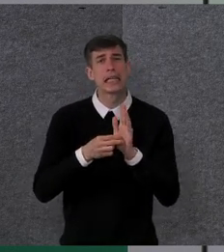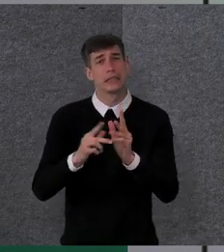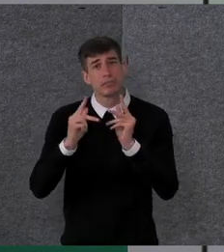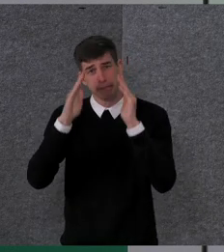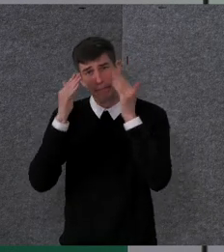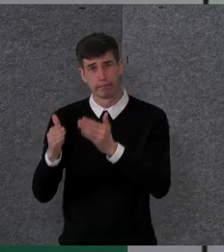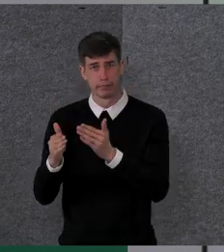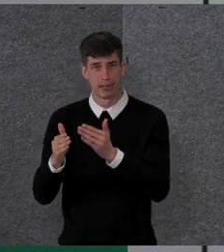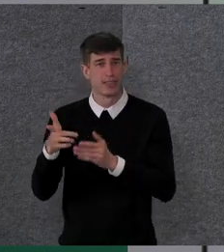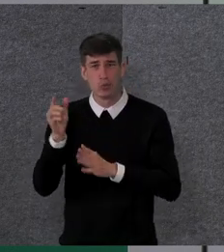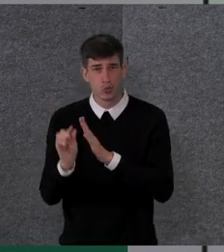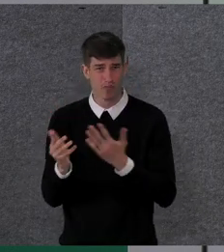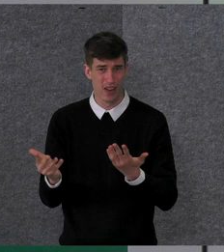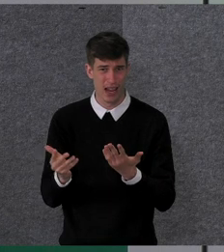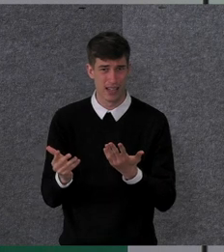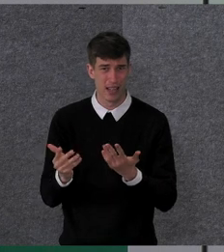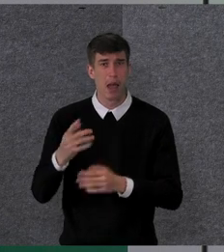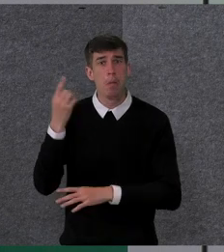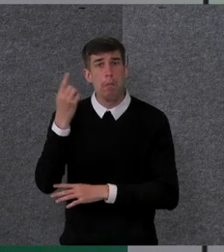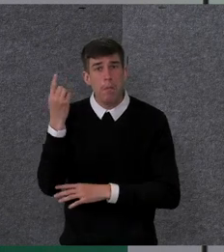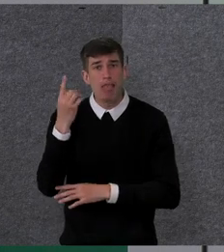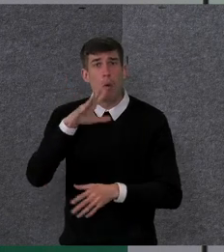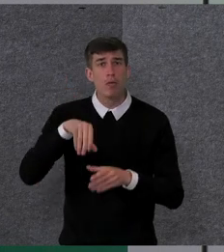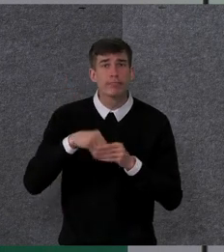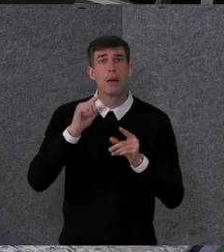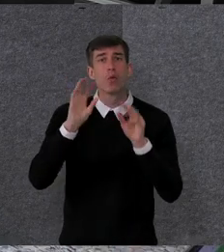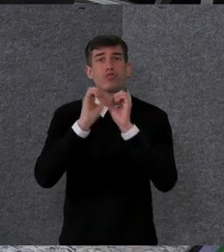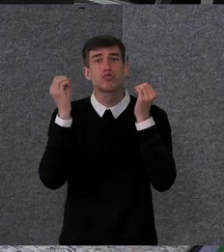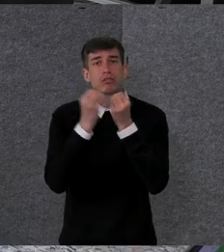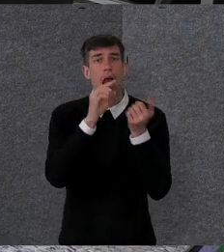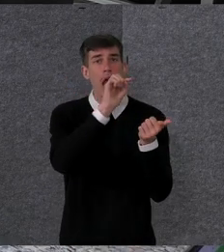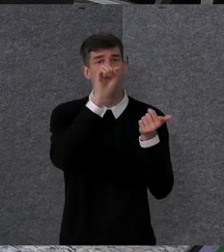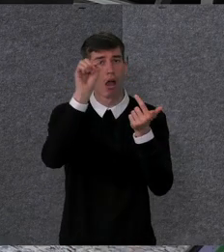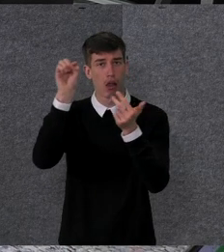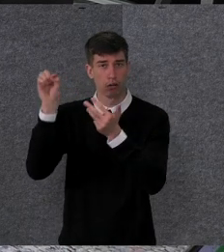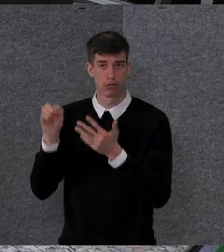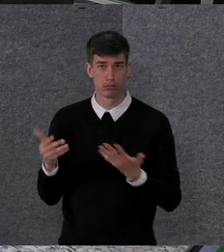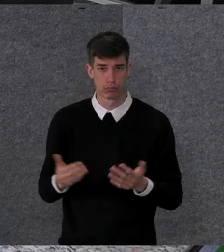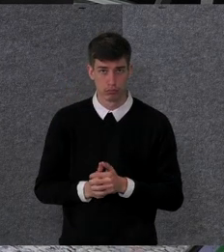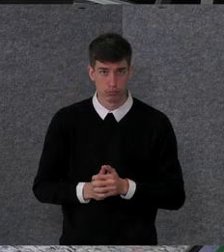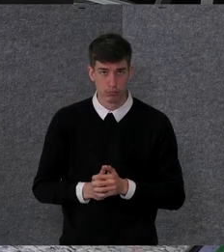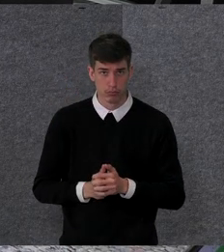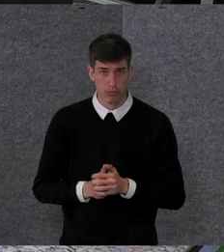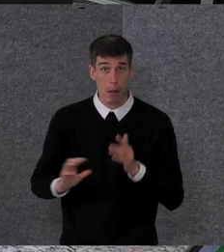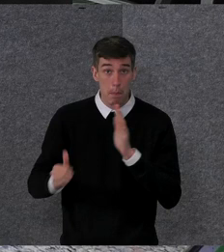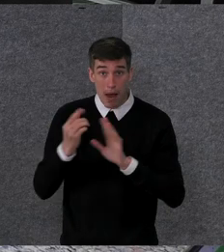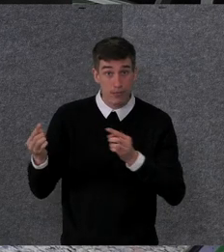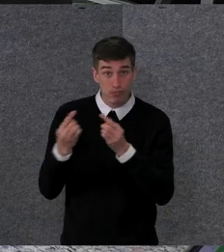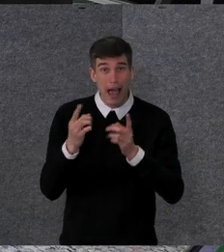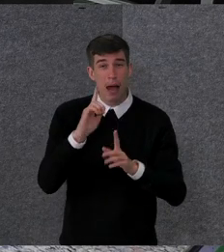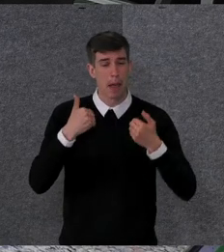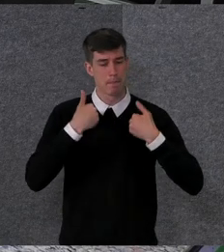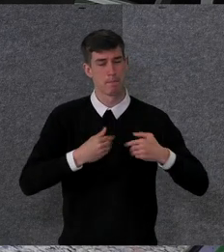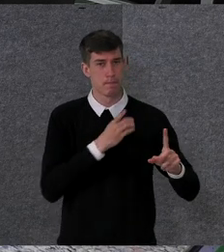Das heißt, Bedrohungen sind sozusagen, gehen tendenziell von Staaten aus oder richten sich auch gegen Staaten und eben nicht gegen